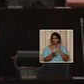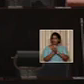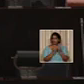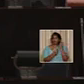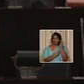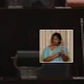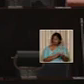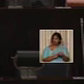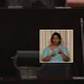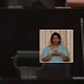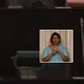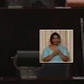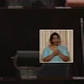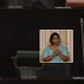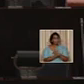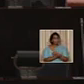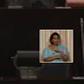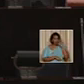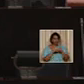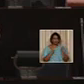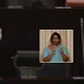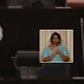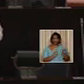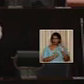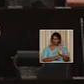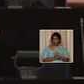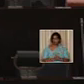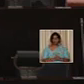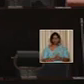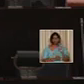क्लबादीम सदा सीएल पोलिस निर्णय कर्तव्य कर